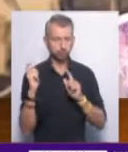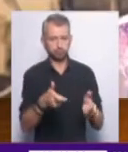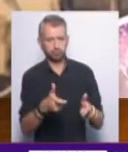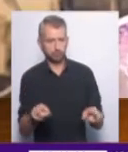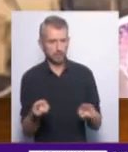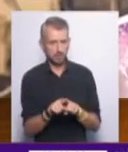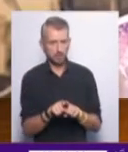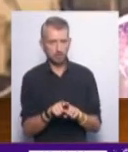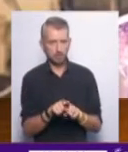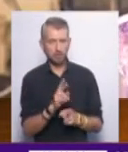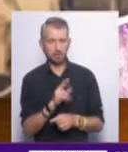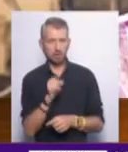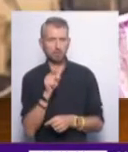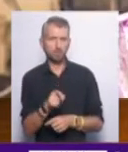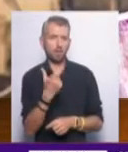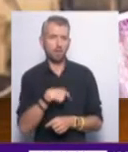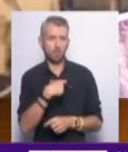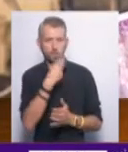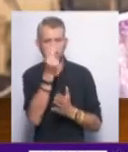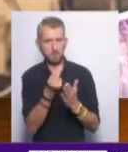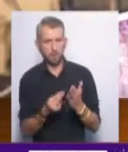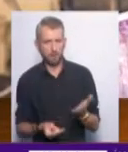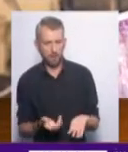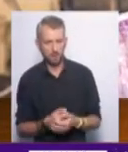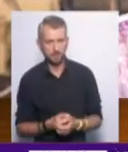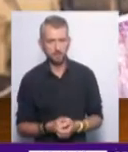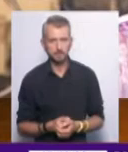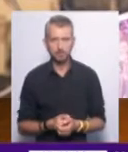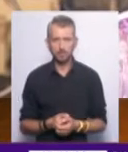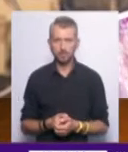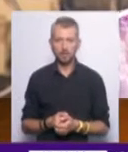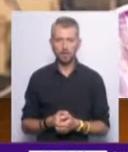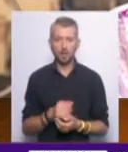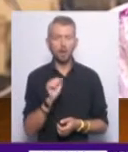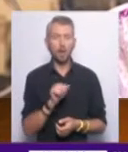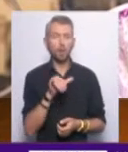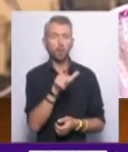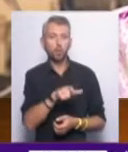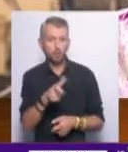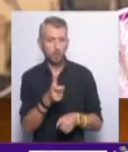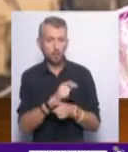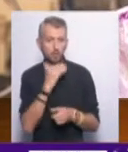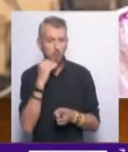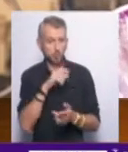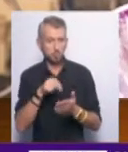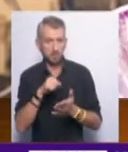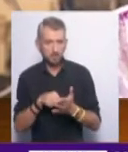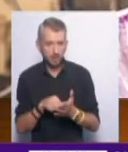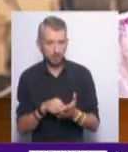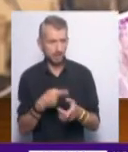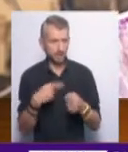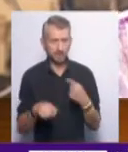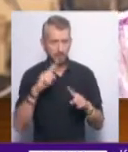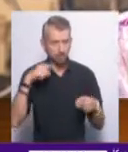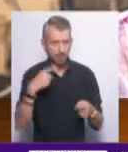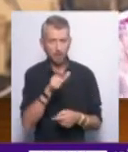такі, як вони там собі це вирішили. Так, комусь на 100 більше, а у людей дуже багато питань, тому що різниця там шалена.